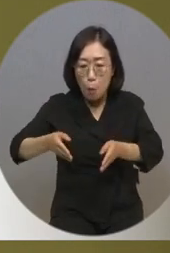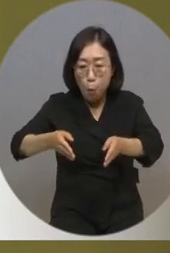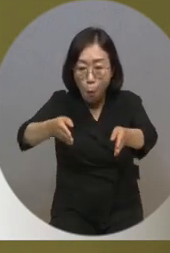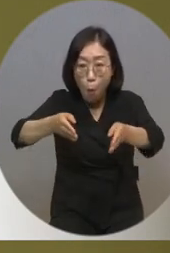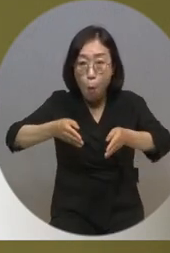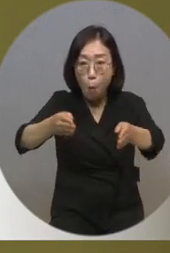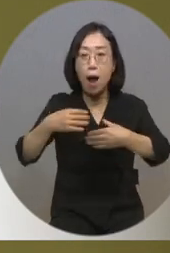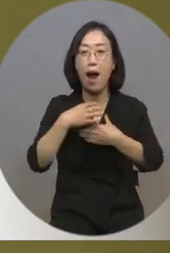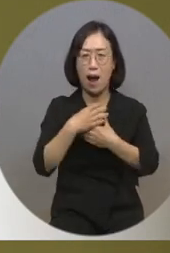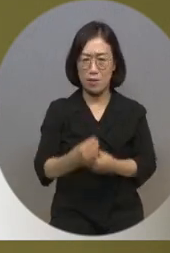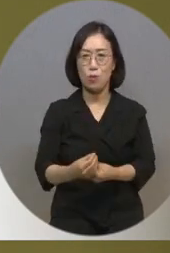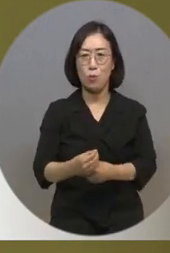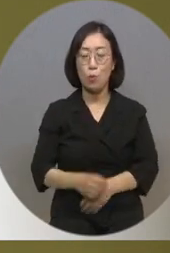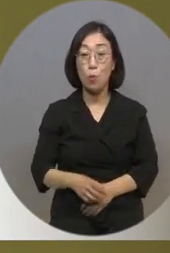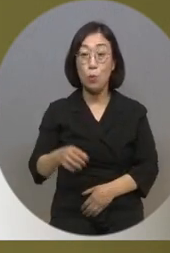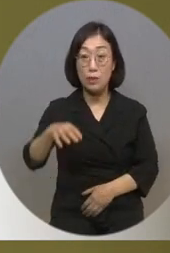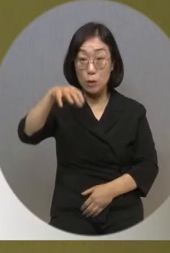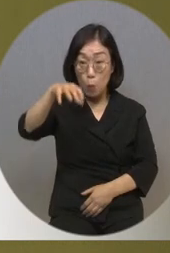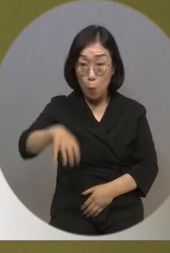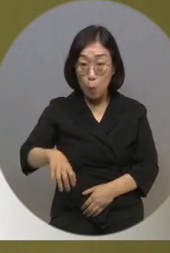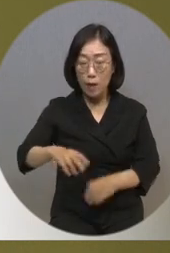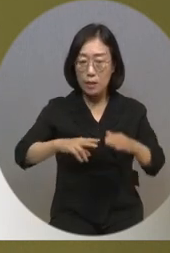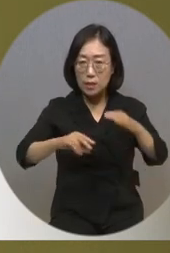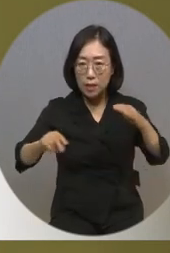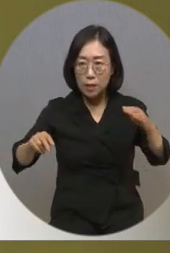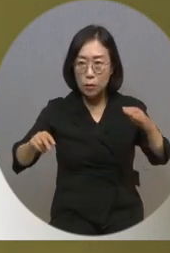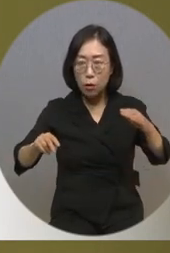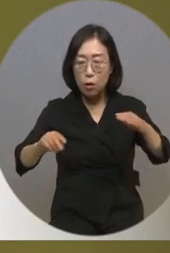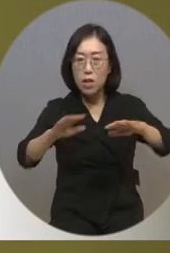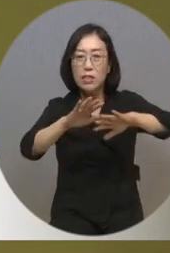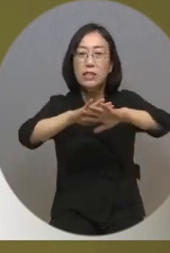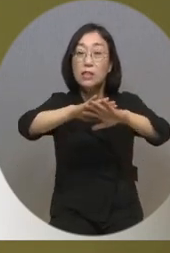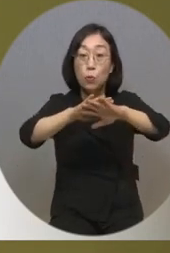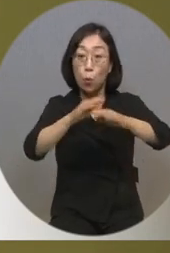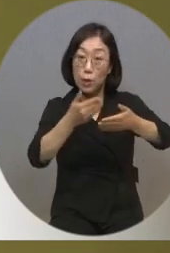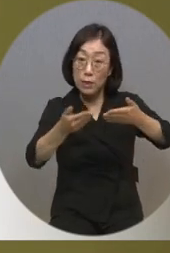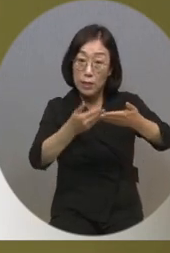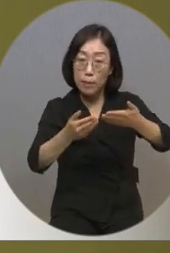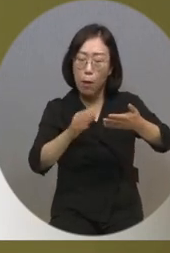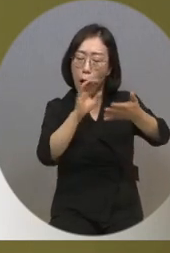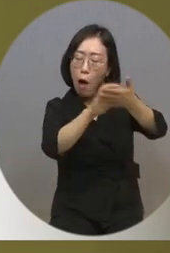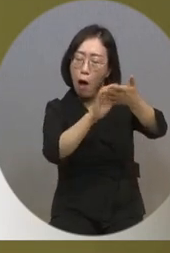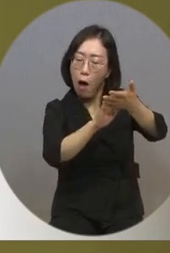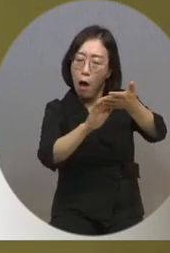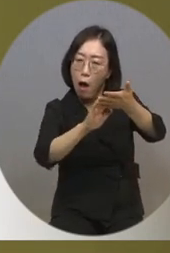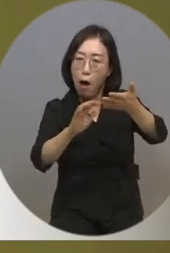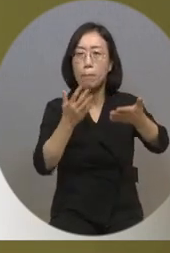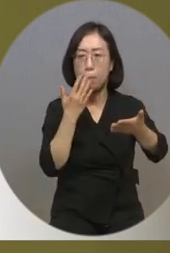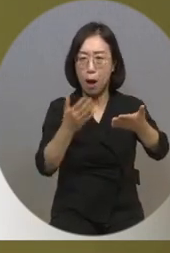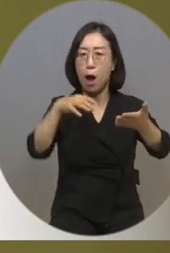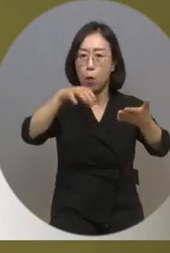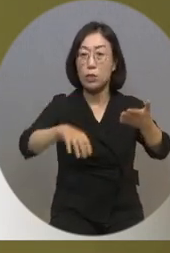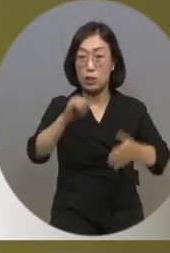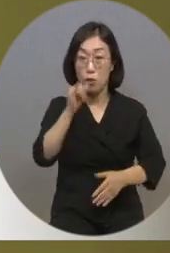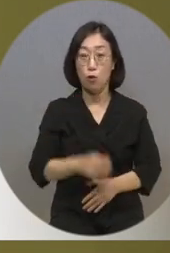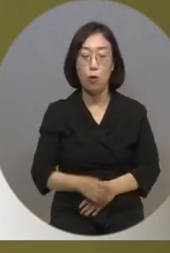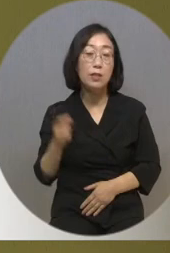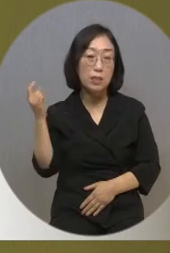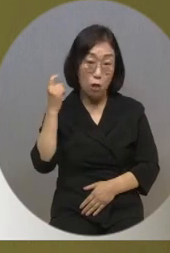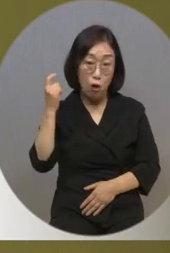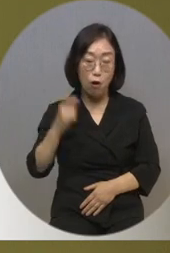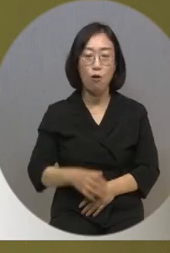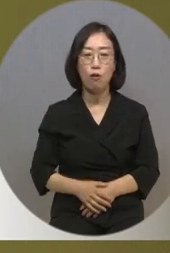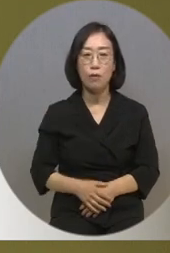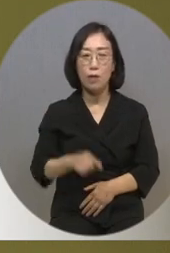없고 삼각지역에는 지하철 촉지도가 설치되어 있다고 하는 이야기를 들었어요. 그래서 저는